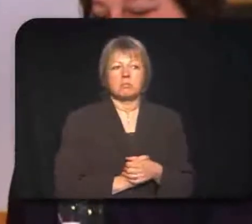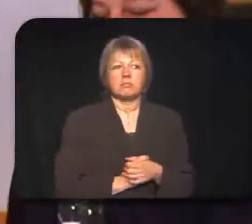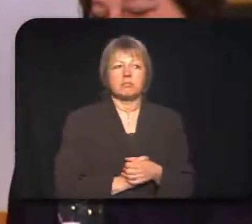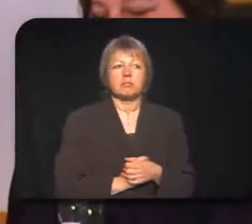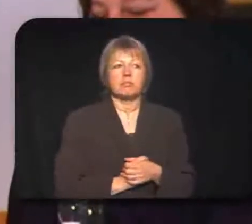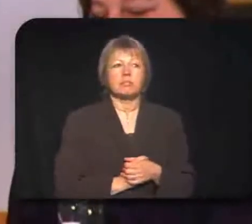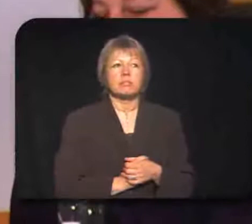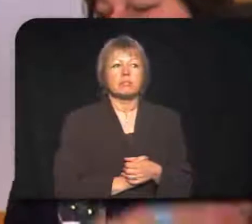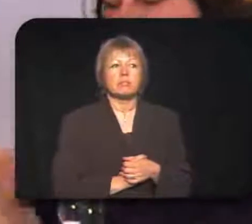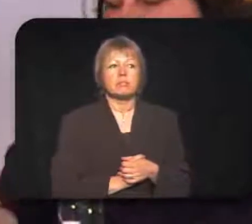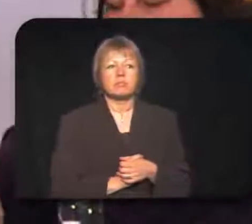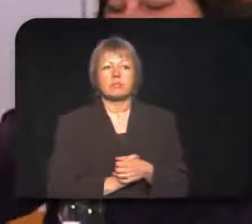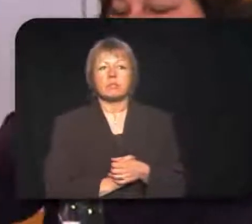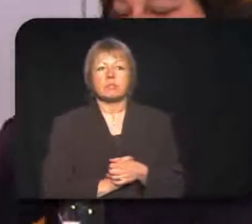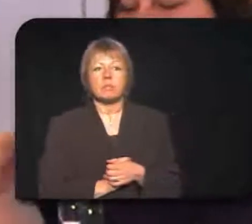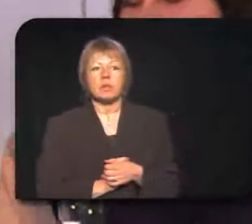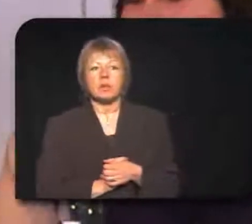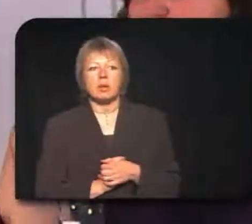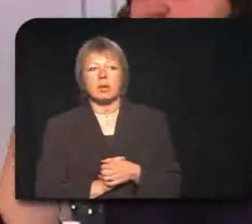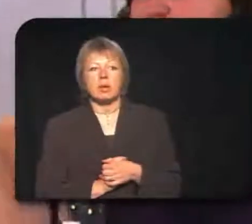kontra bitte